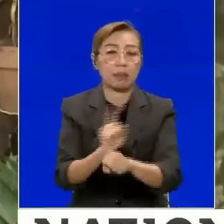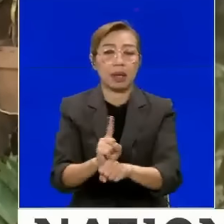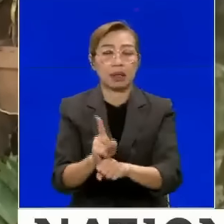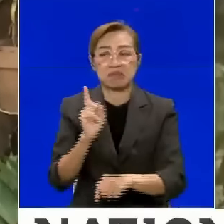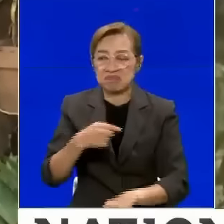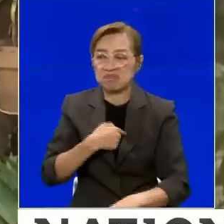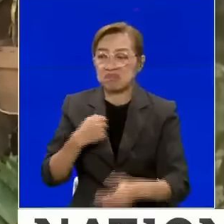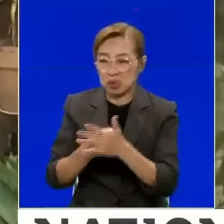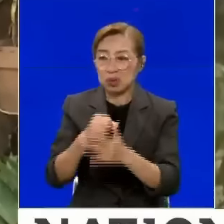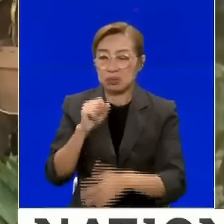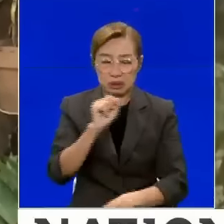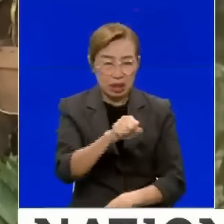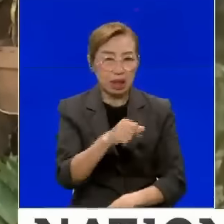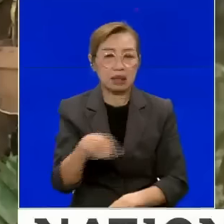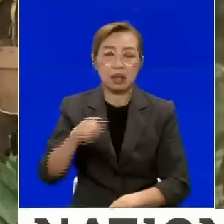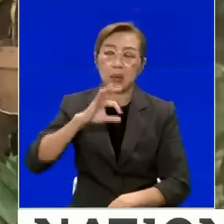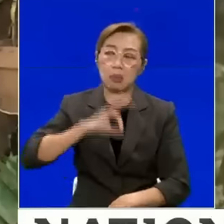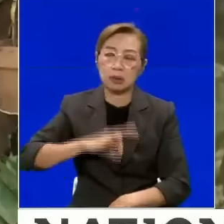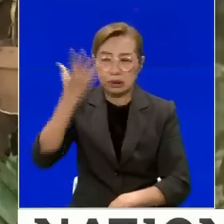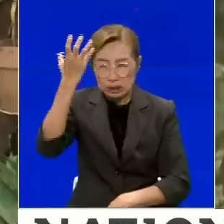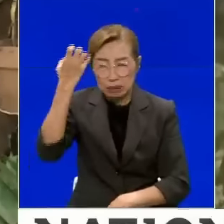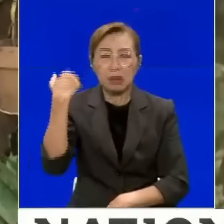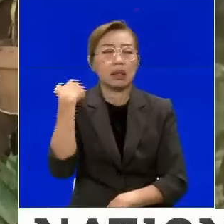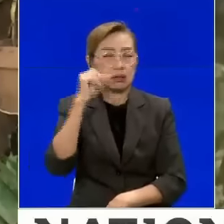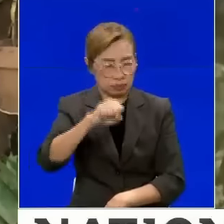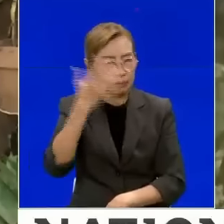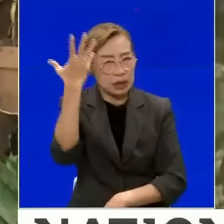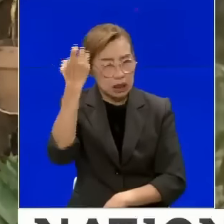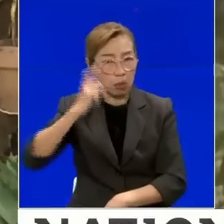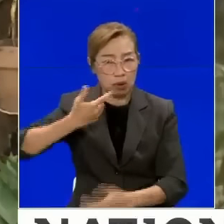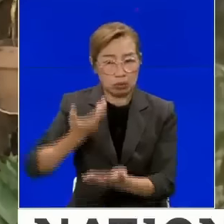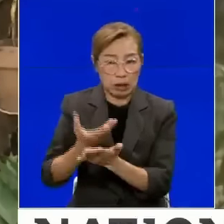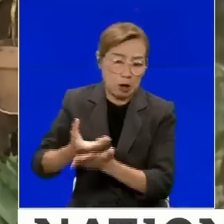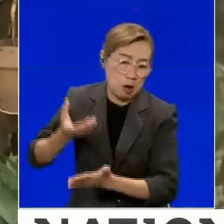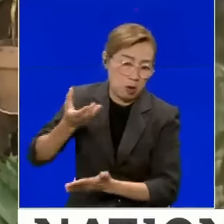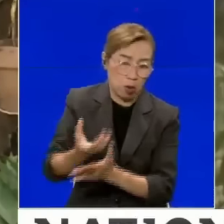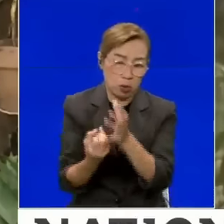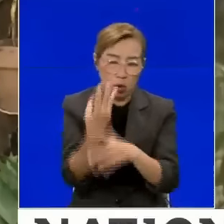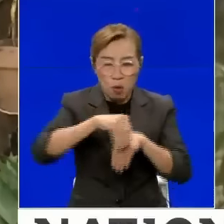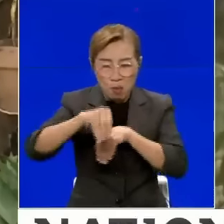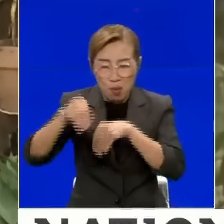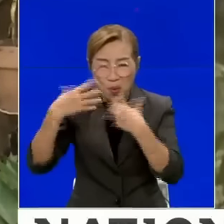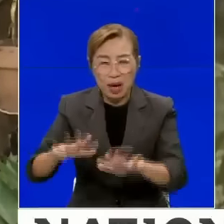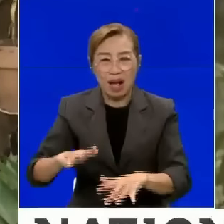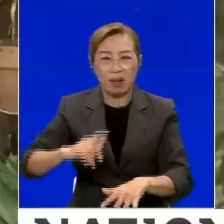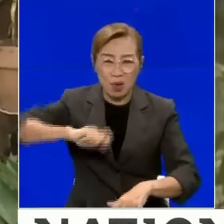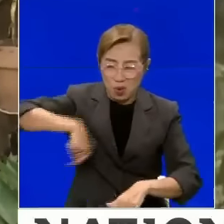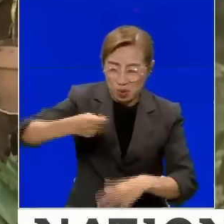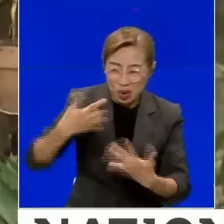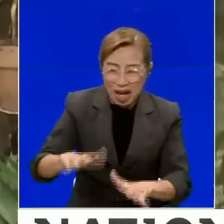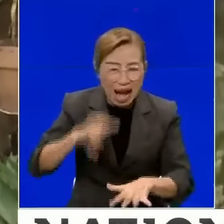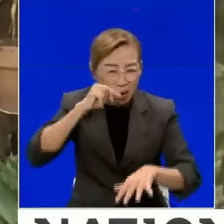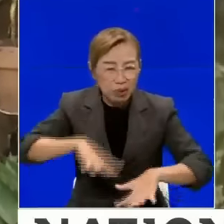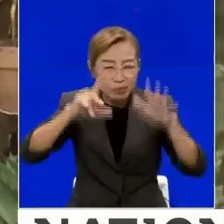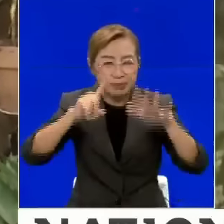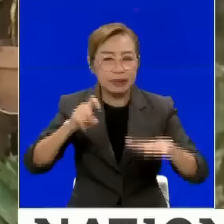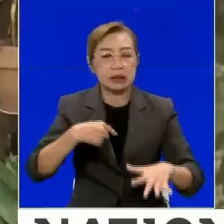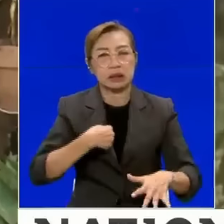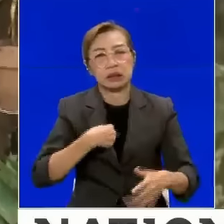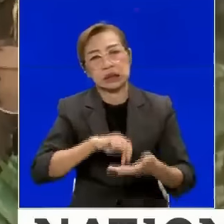แต่ในใจคุณบอยเป็นยังไง บ้างมันจะเครียดมันจะลงทุนไปขนาดนี้แล้วเราไม่ใช่คนมีตังที่ว่าจะ